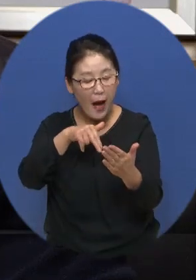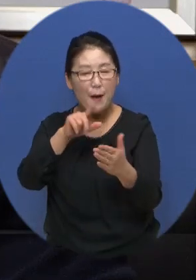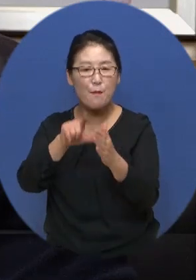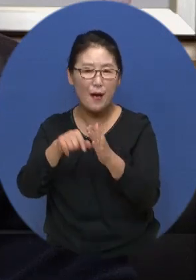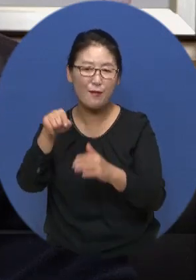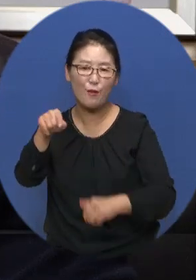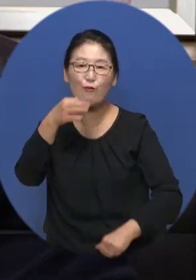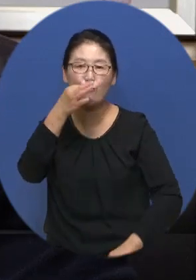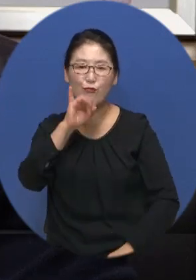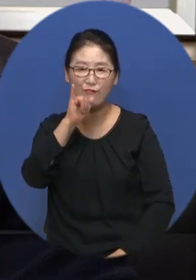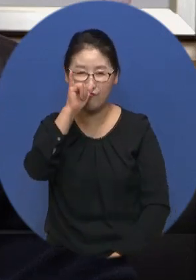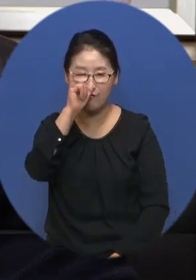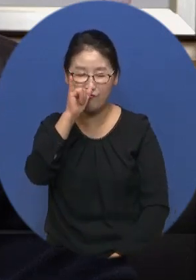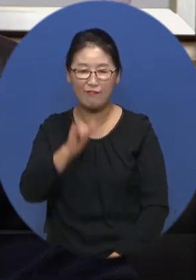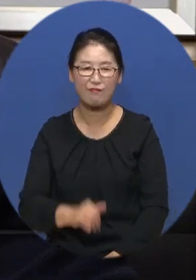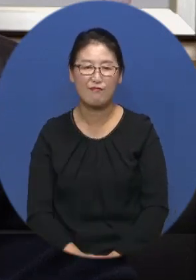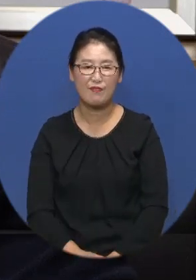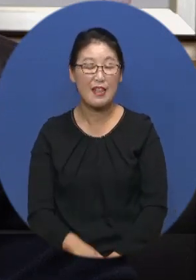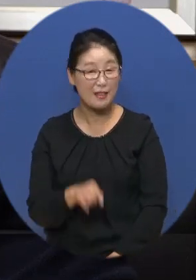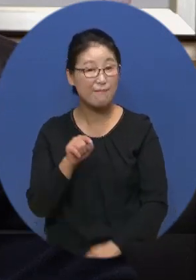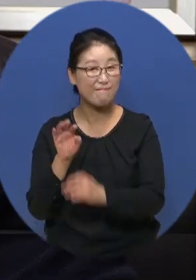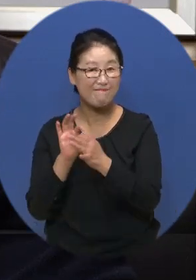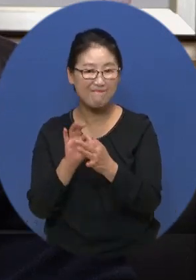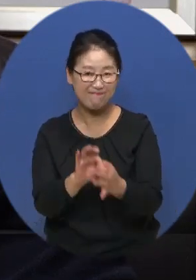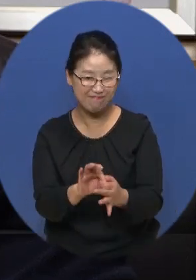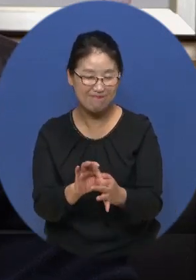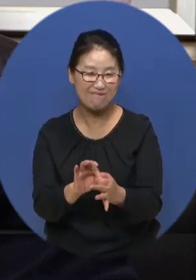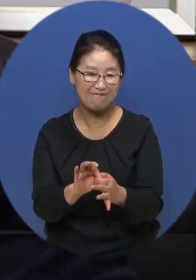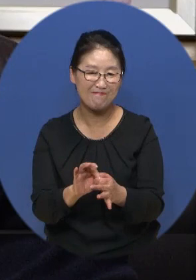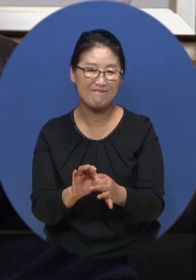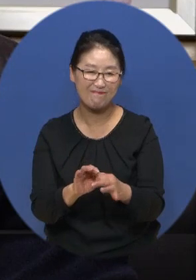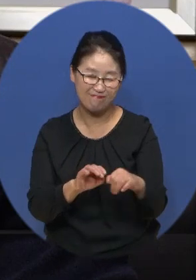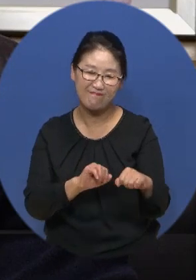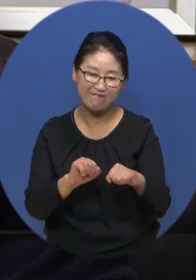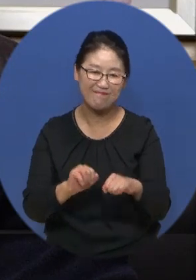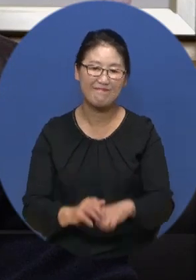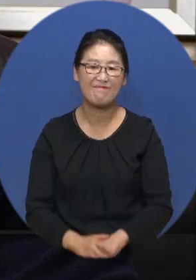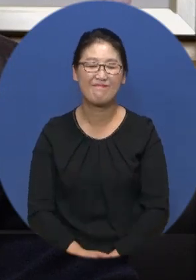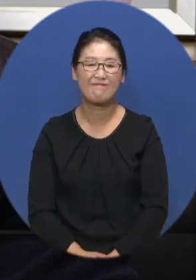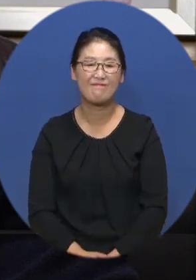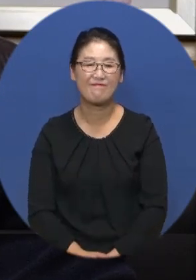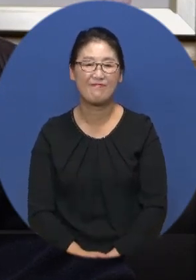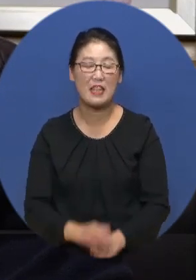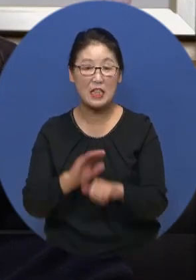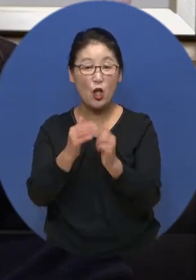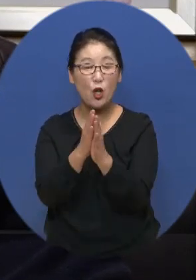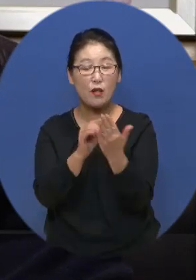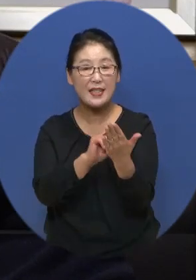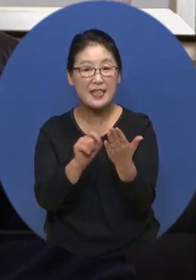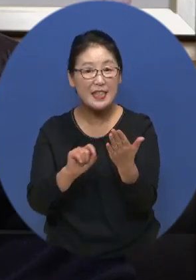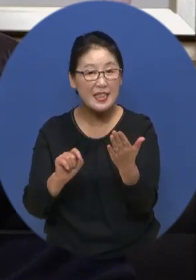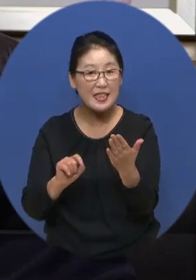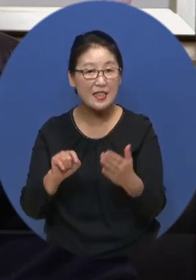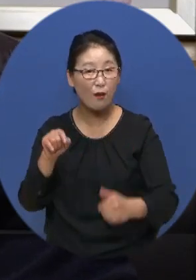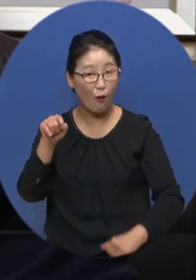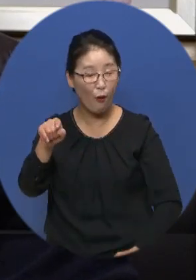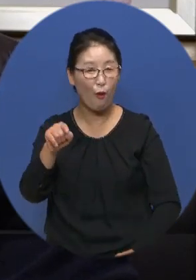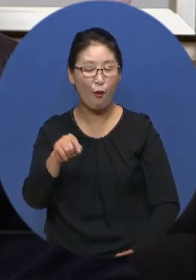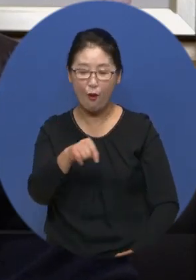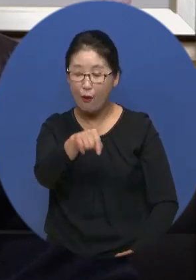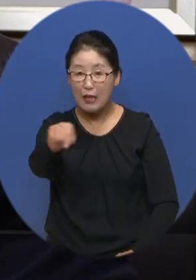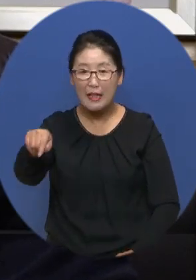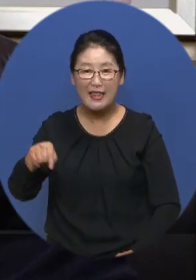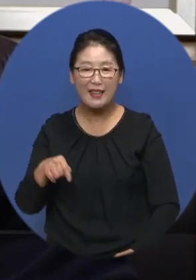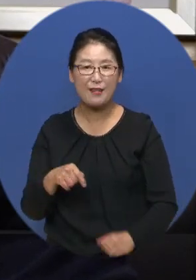때문에 일단 성경 읽기를 하고 있고 그 다음에 성경 읽기, 성경 쓰는 거는 우리 친구들이 너무 좋아해요. 이렇게 글